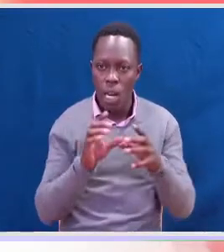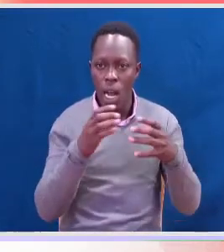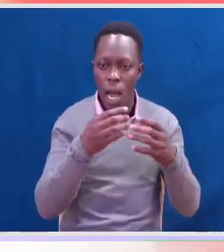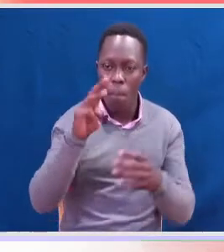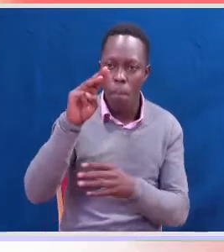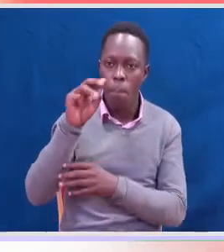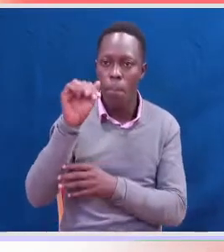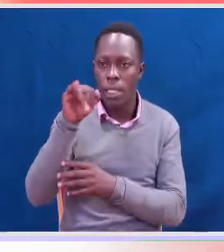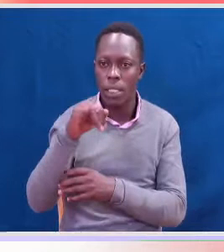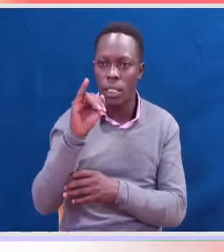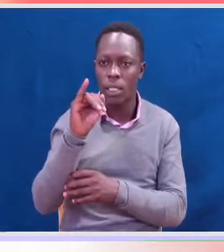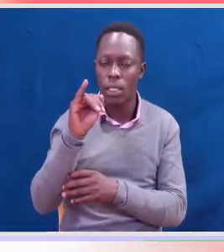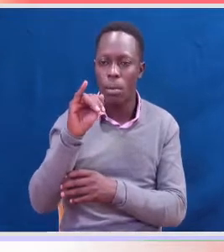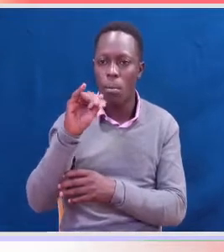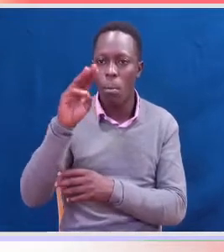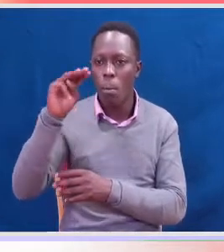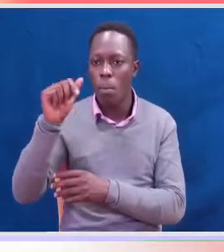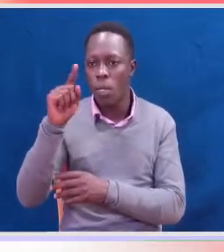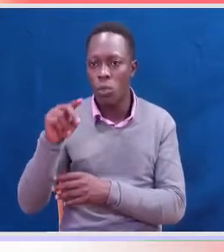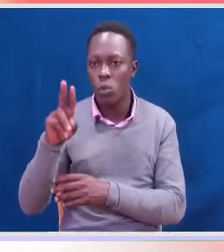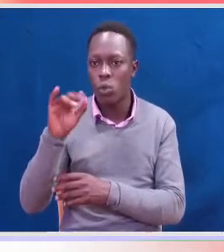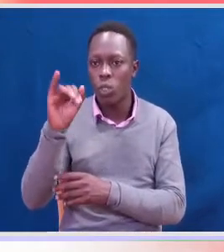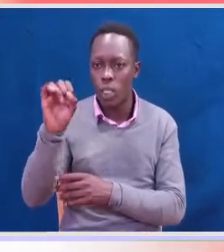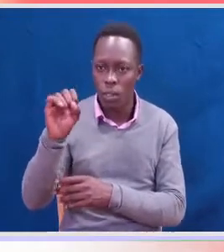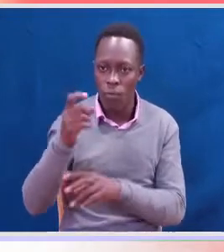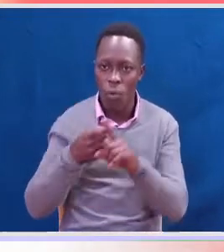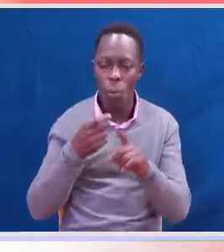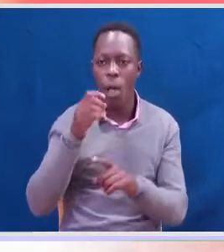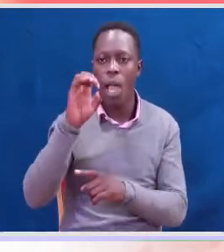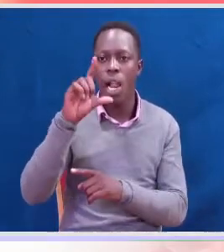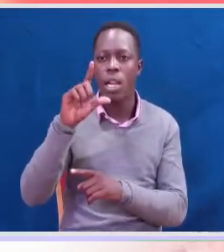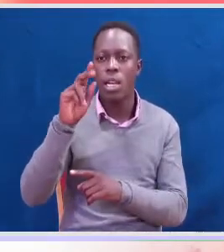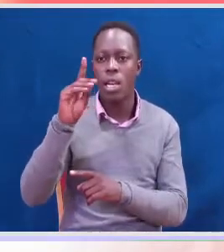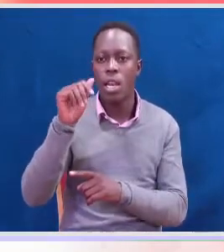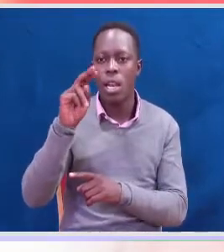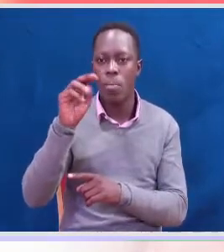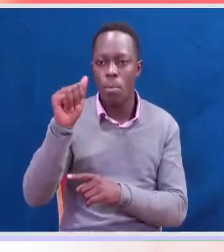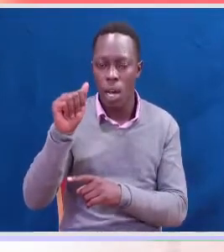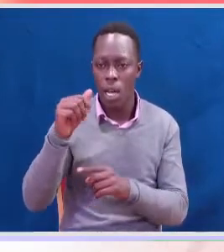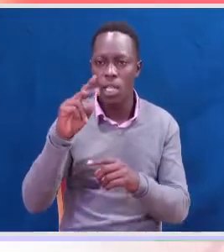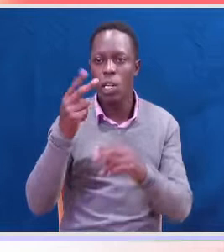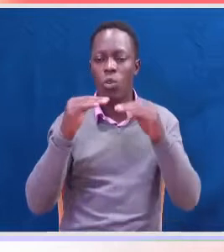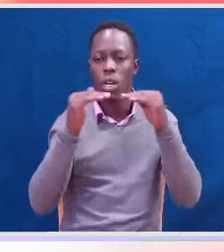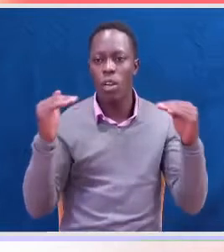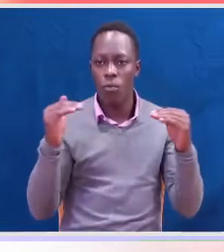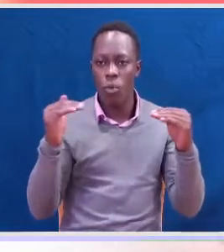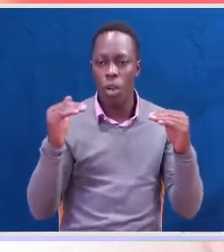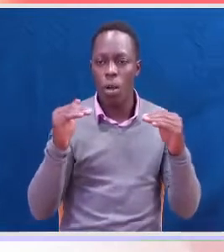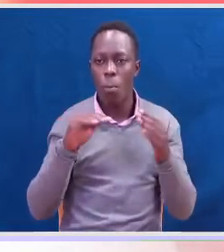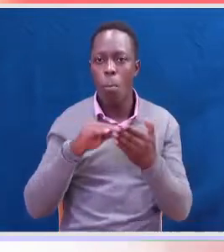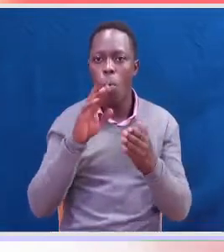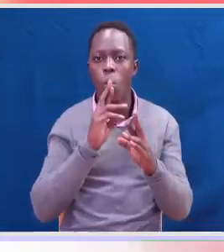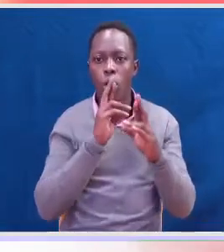Maji Mazuri kutoka Eldama Ravine inayoshiriki ligi ya daraja la pili. Mwanaspoti Steven Kiprop